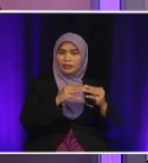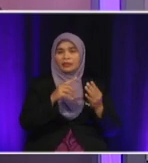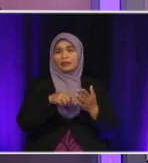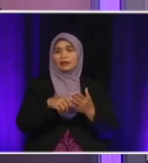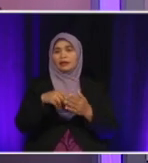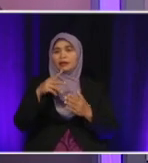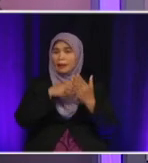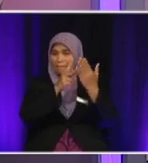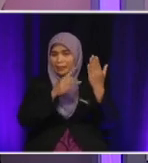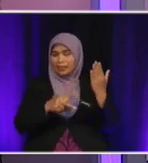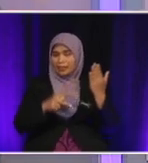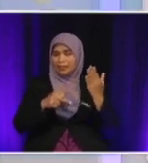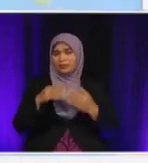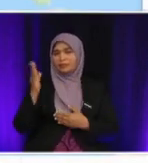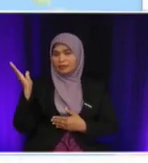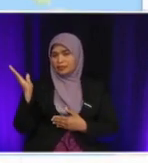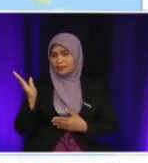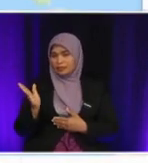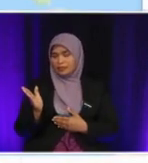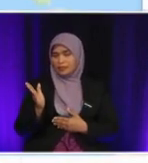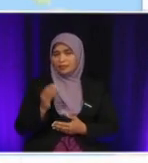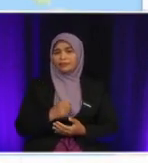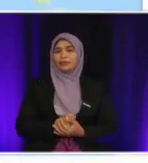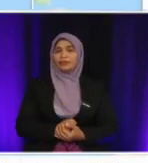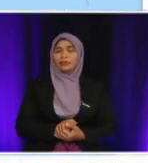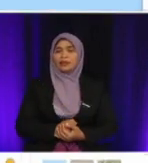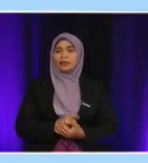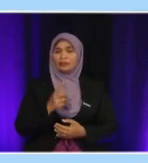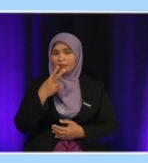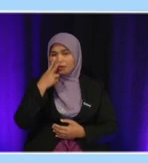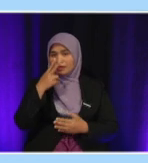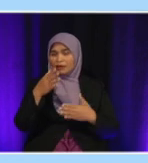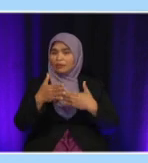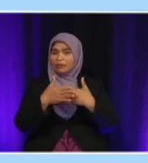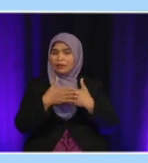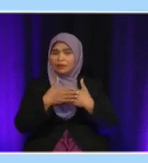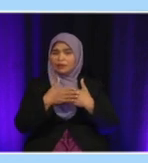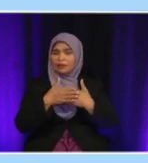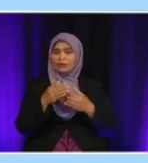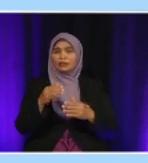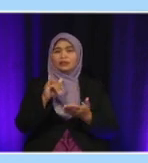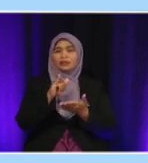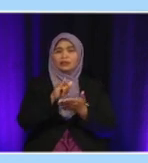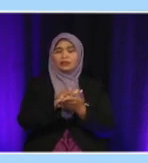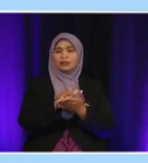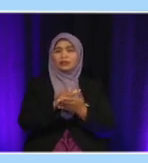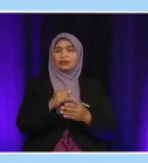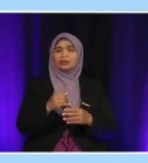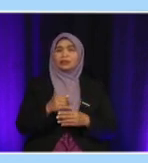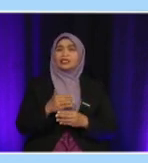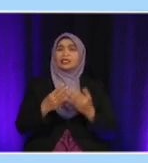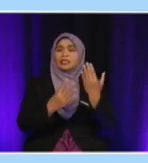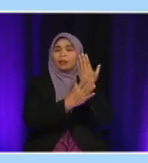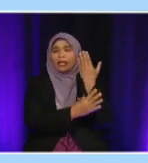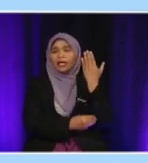pete dunia kita dan kita Zoom kan dekat-dekat Ah itulah Semenanjung